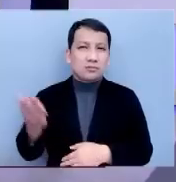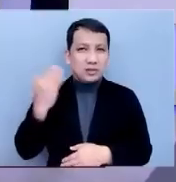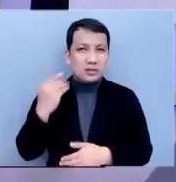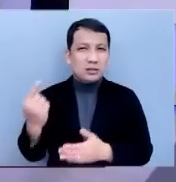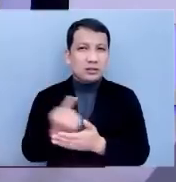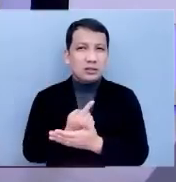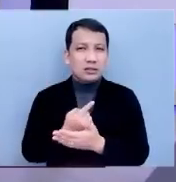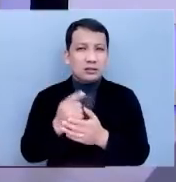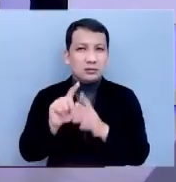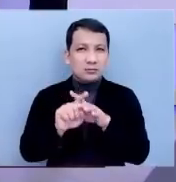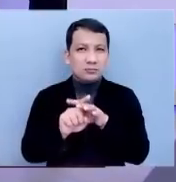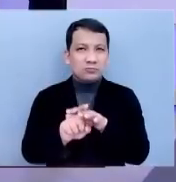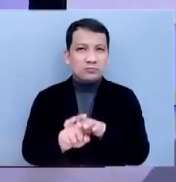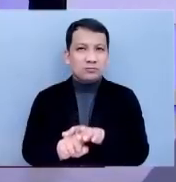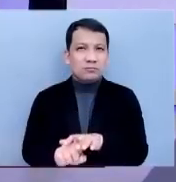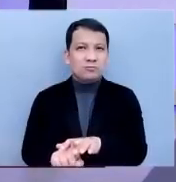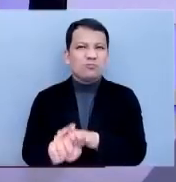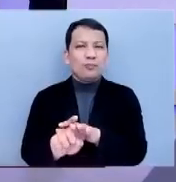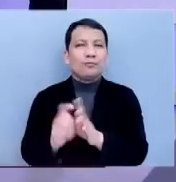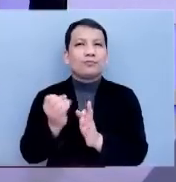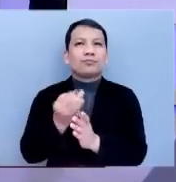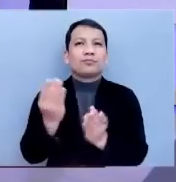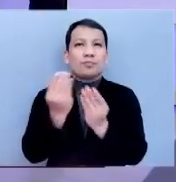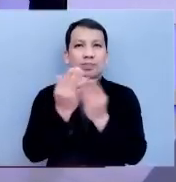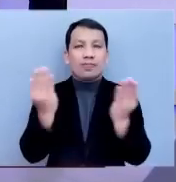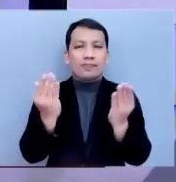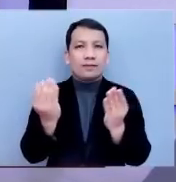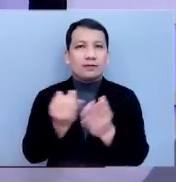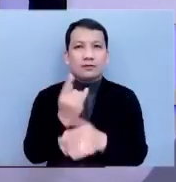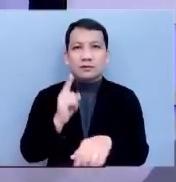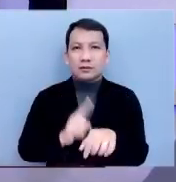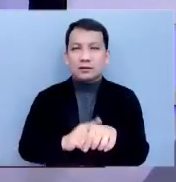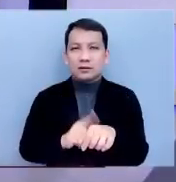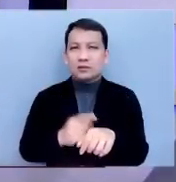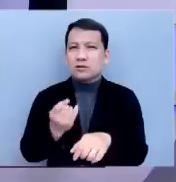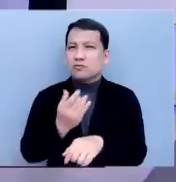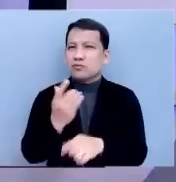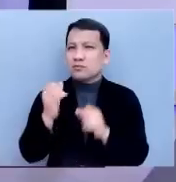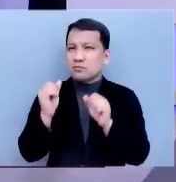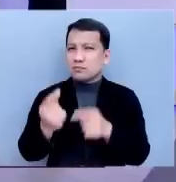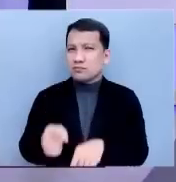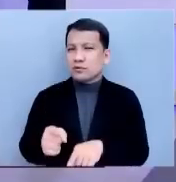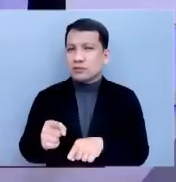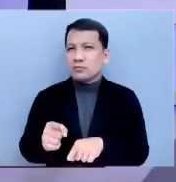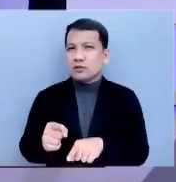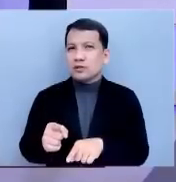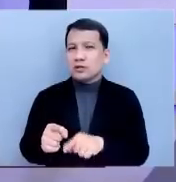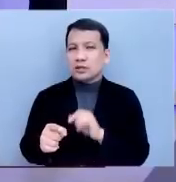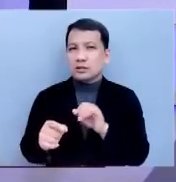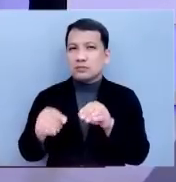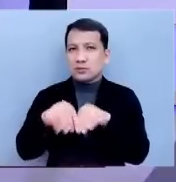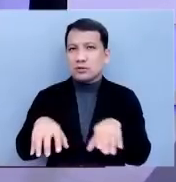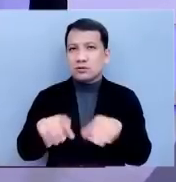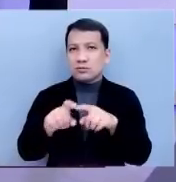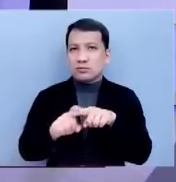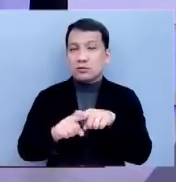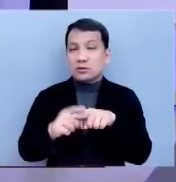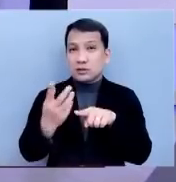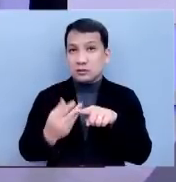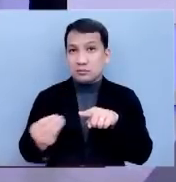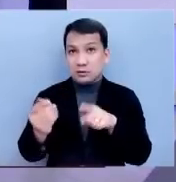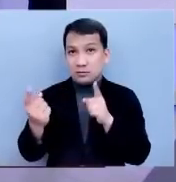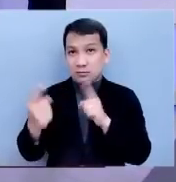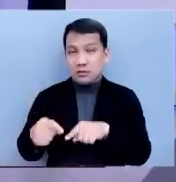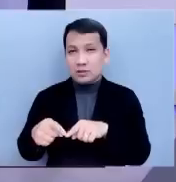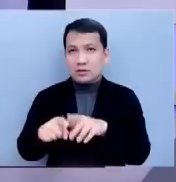ito lumubog, kaya't bilang na po ang kanyang oras. Ano ang mga posibilidad? Kung nawala ng kuryente ang Titan, maaari po itong